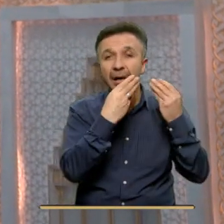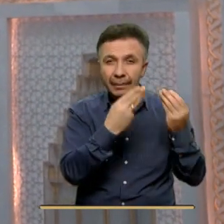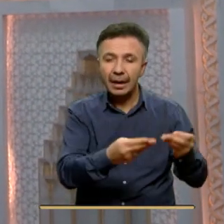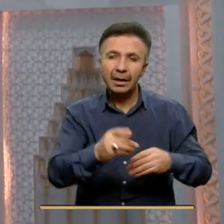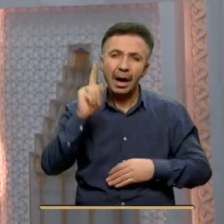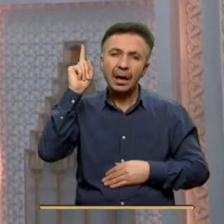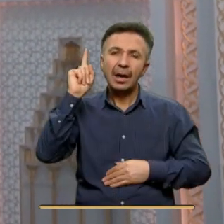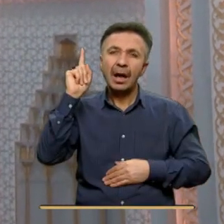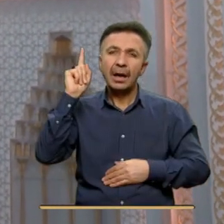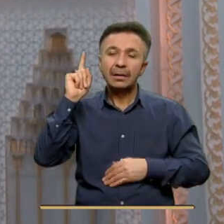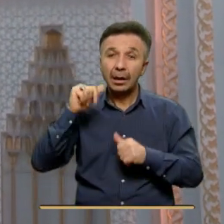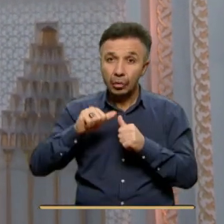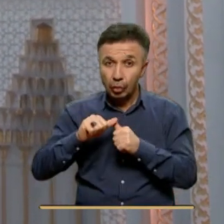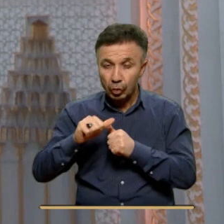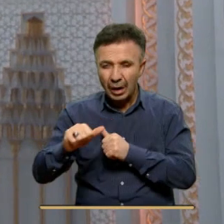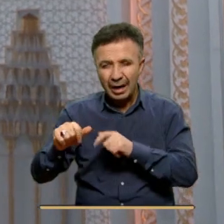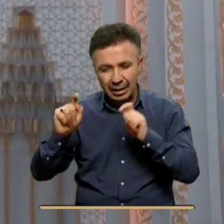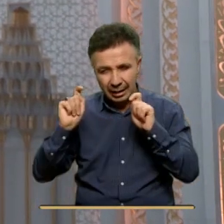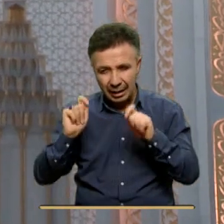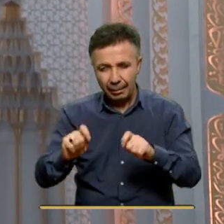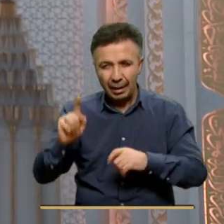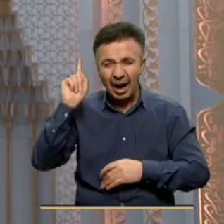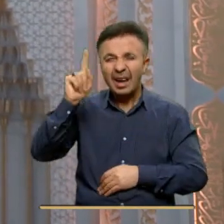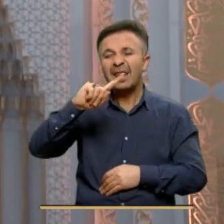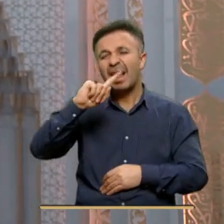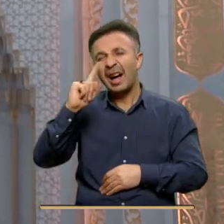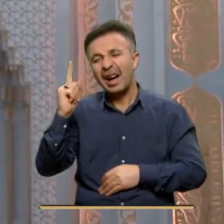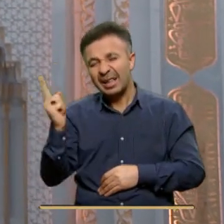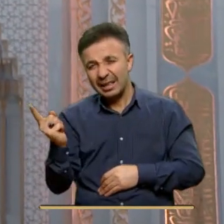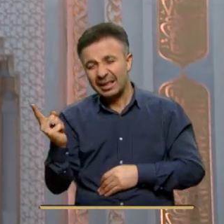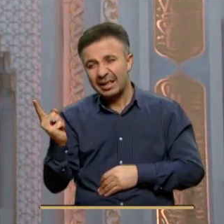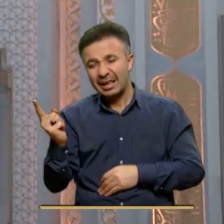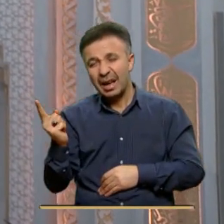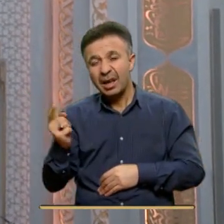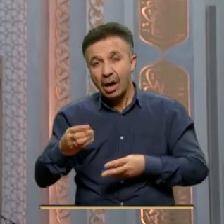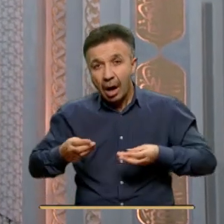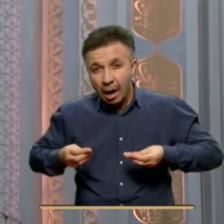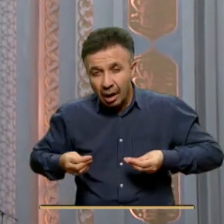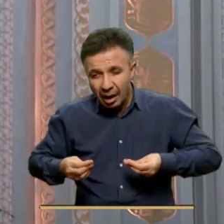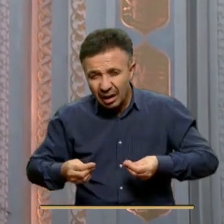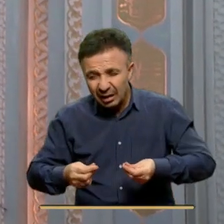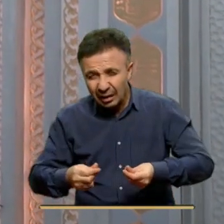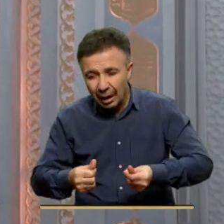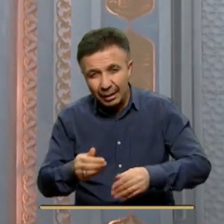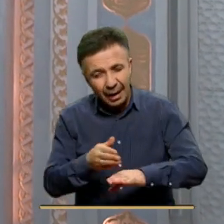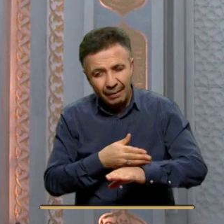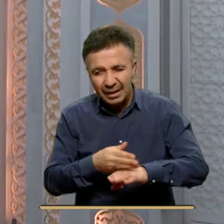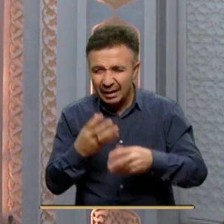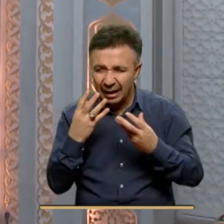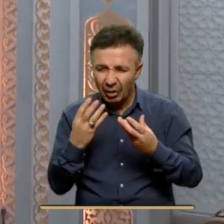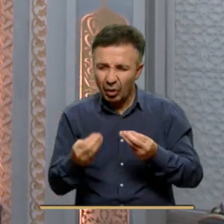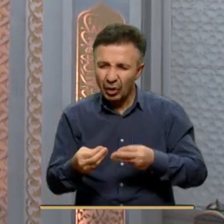Allah'tan uzaklaştıran, Allah'ın gazabına vesile olan çirkinlikler